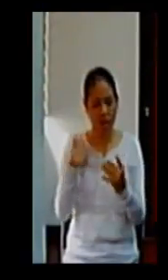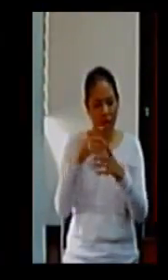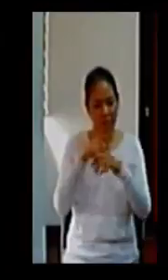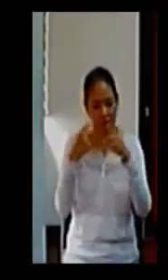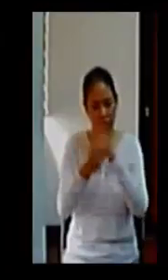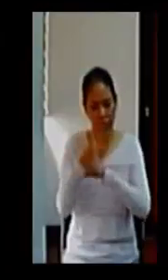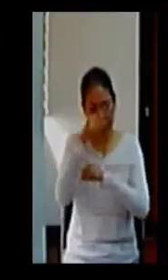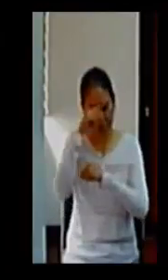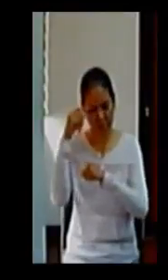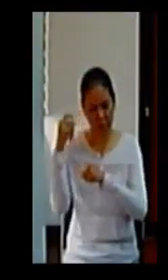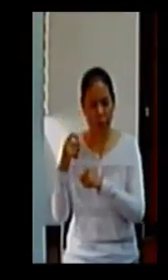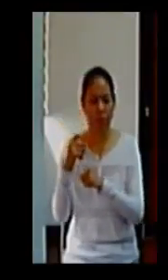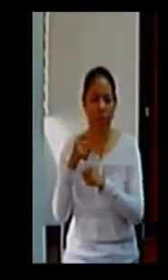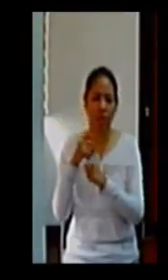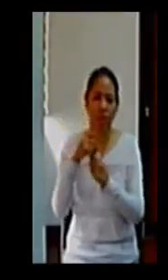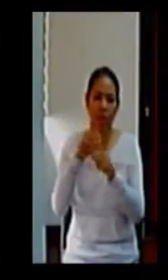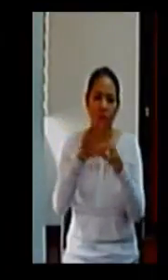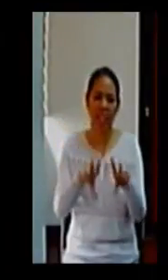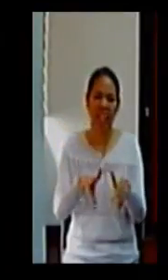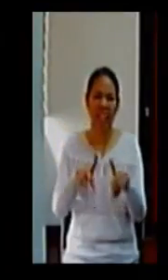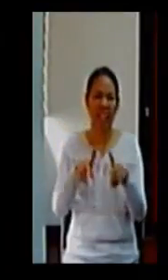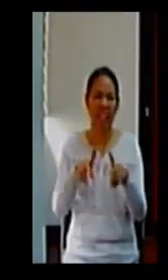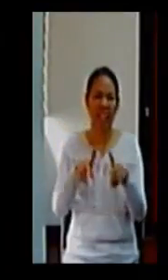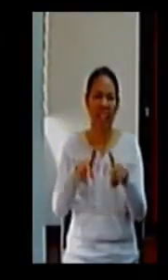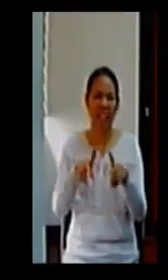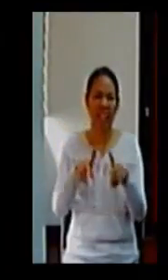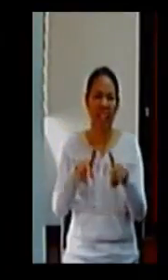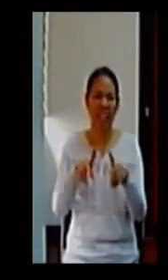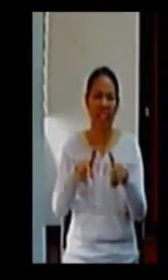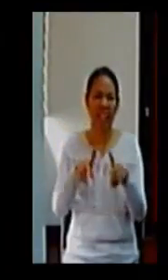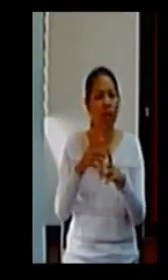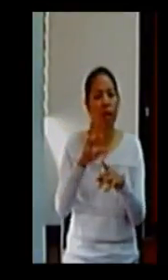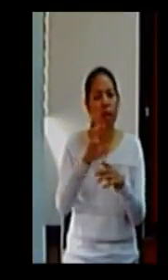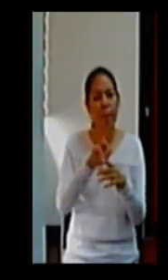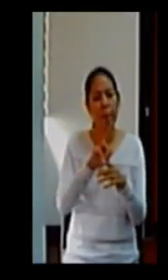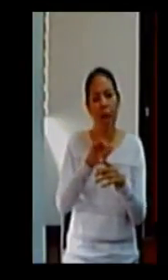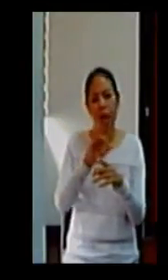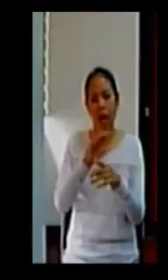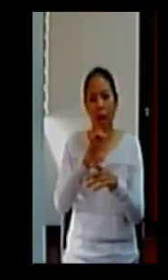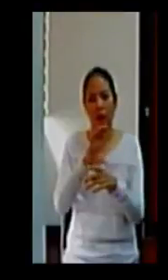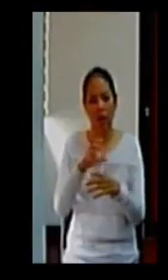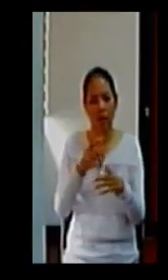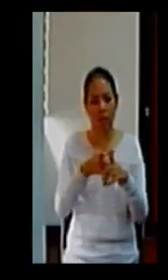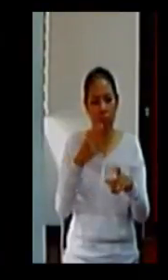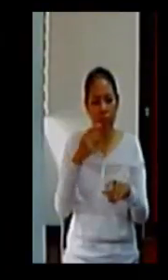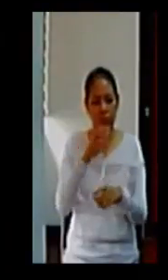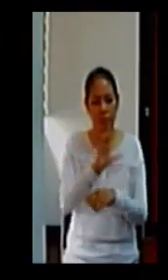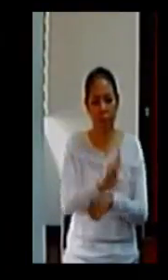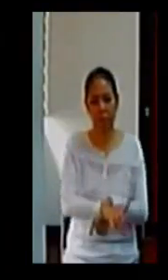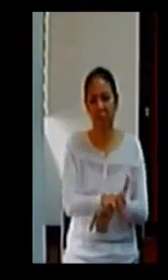mga palay sa mga lowland na aming kapitbahay tulad ng Isabela.